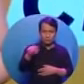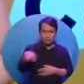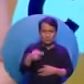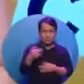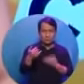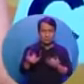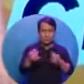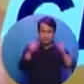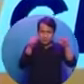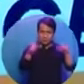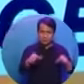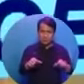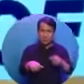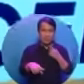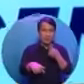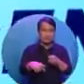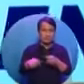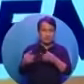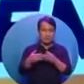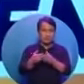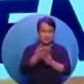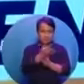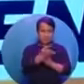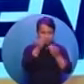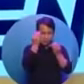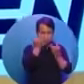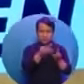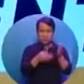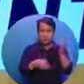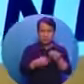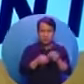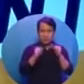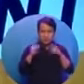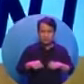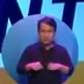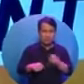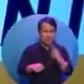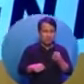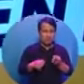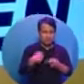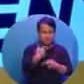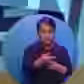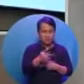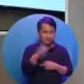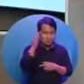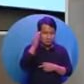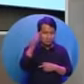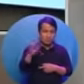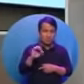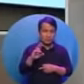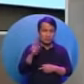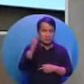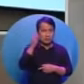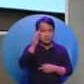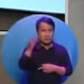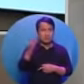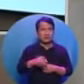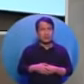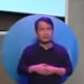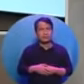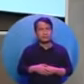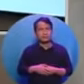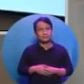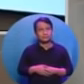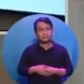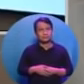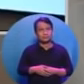at mag-comment dahil binabasa namin yan. At kung meron kayong mga sumbong, eto na si Kapitana Carol.